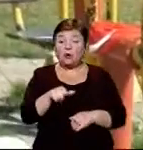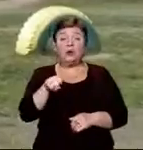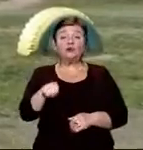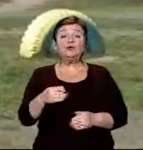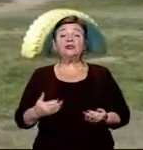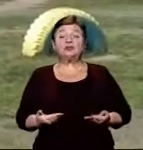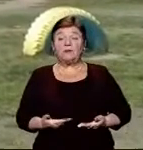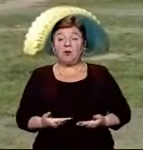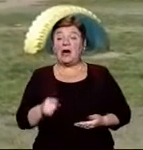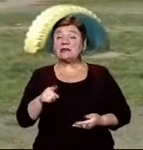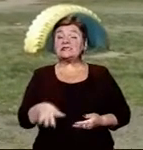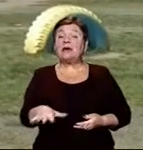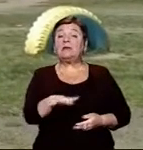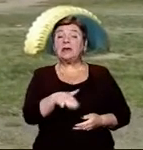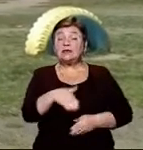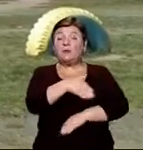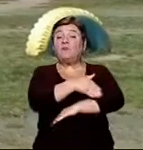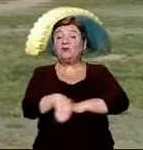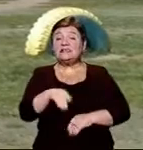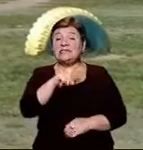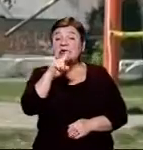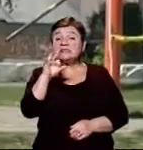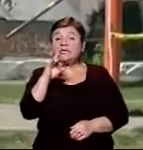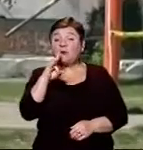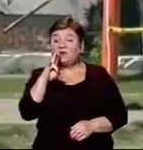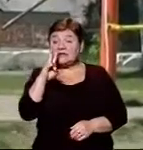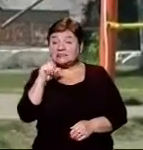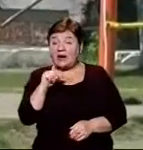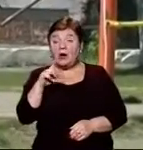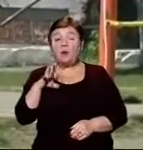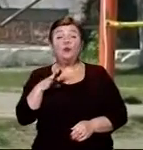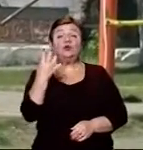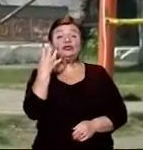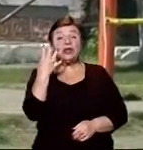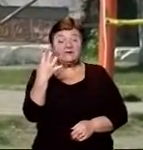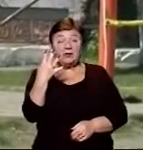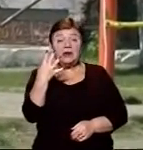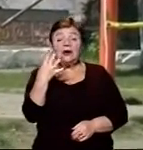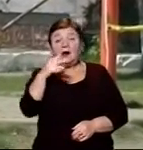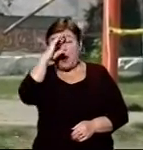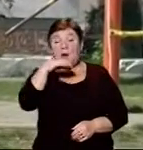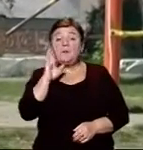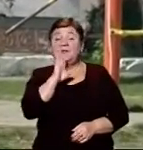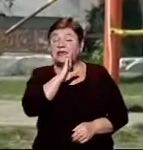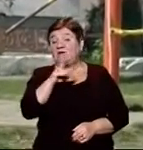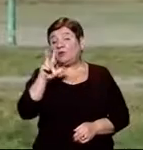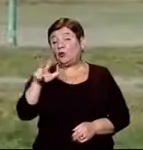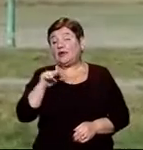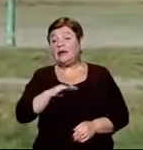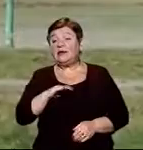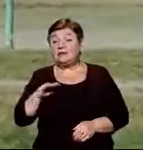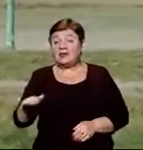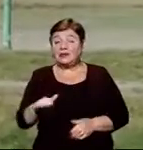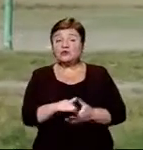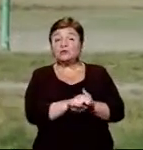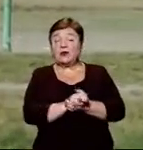живемо. А це дитячий майданчик на вулиці Заньковецькій. На час зйомки тут було четверо батьків і троє дітей. Спілкуватися з кореспондентами